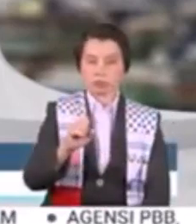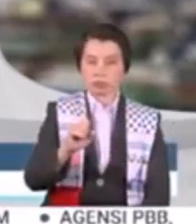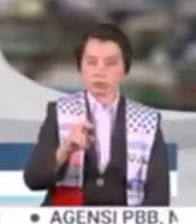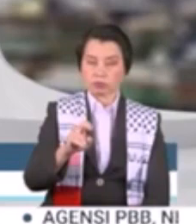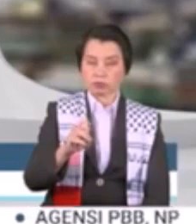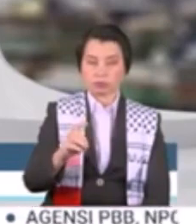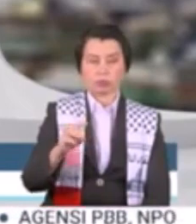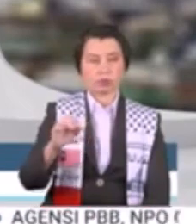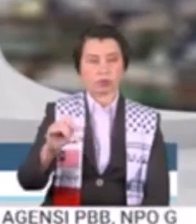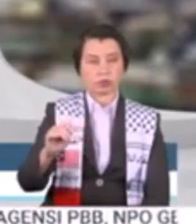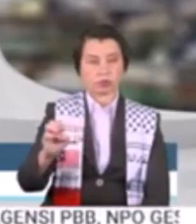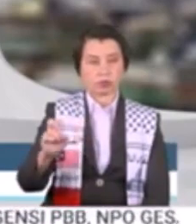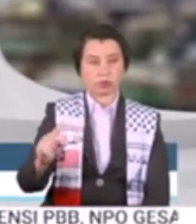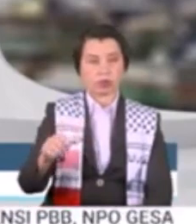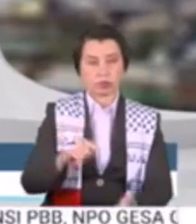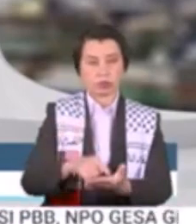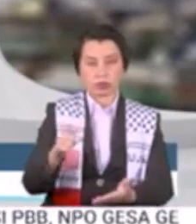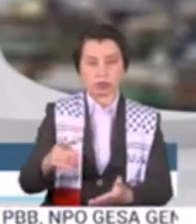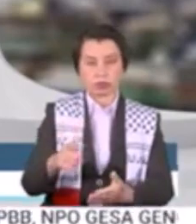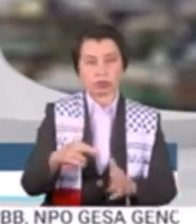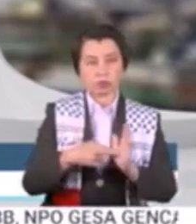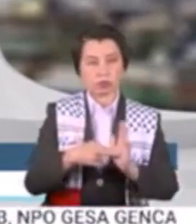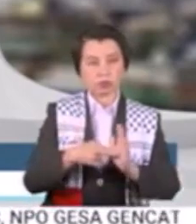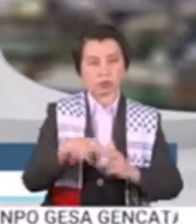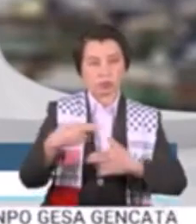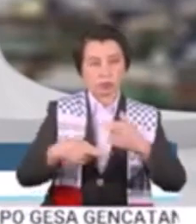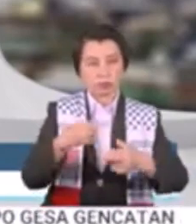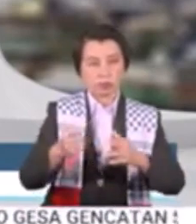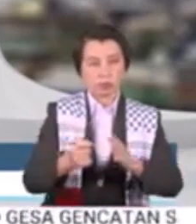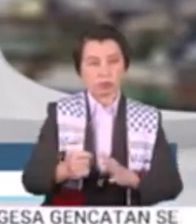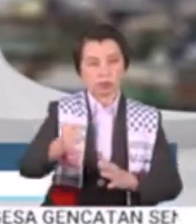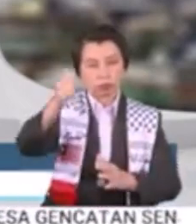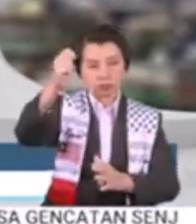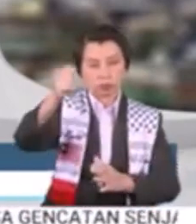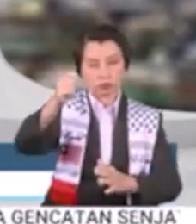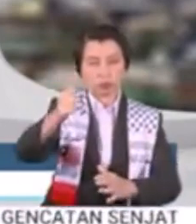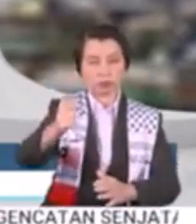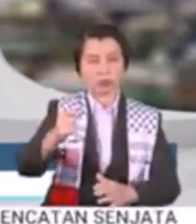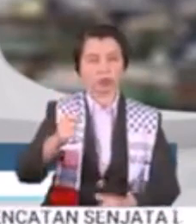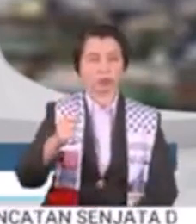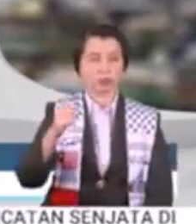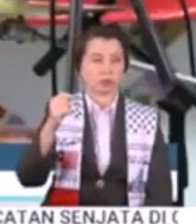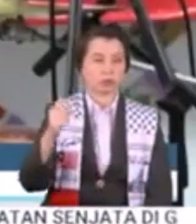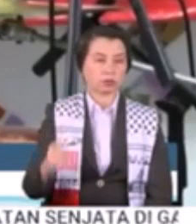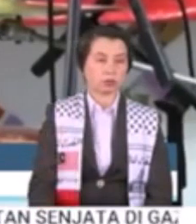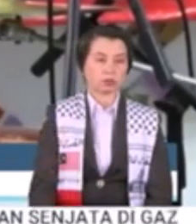Segmen terbabit merupakan segmen mencatatkan rating tertinggi stesen radio itu.